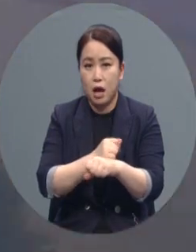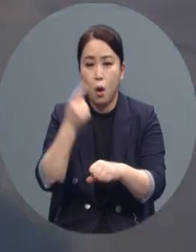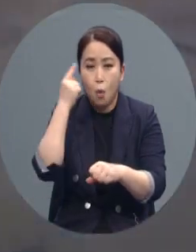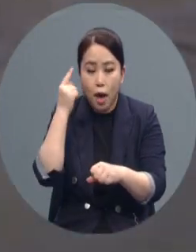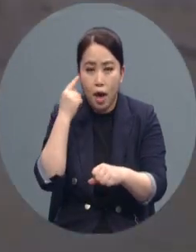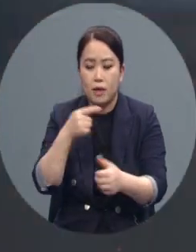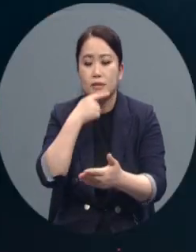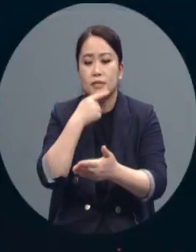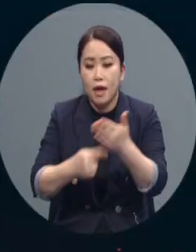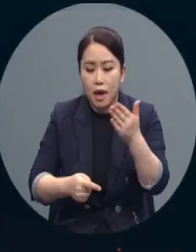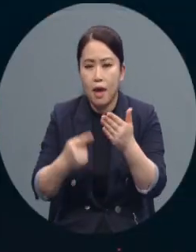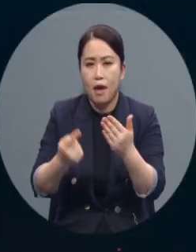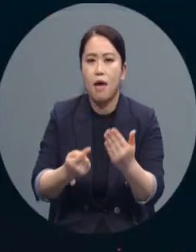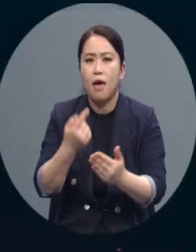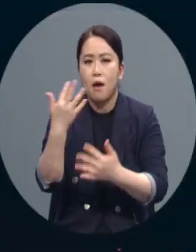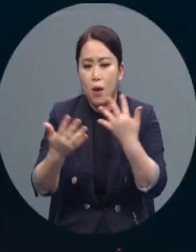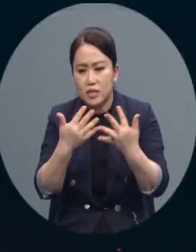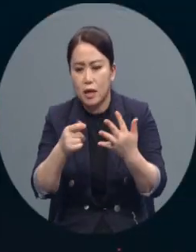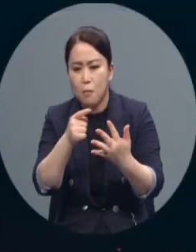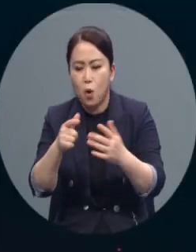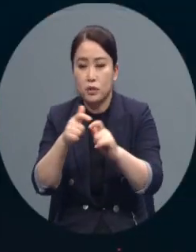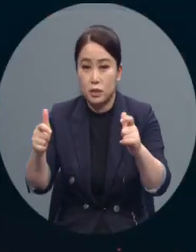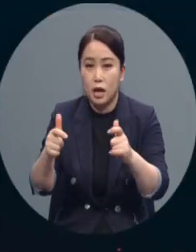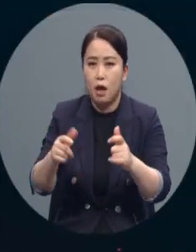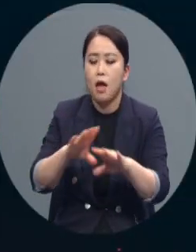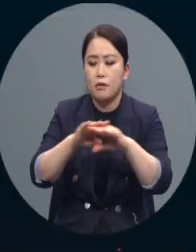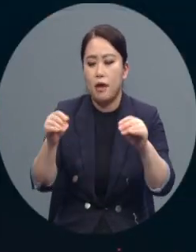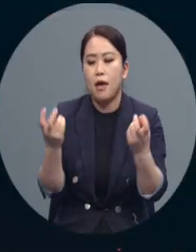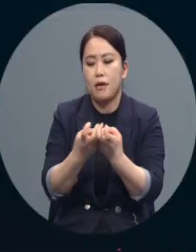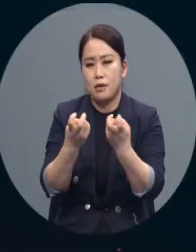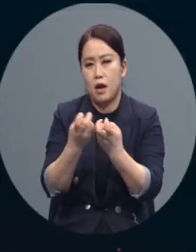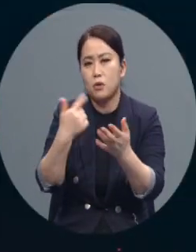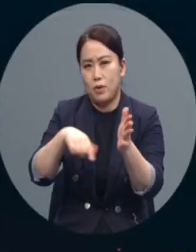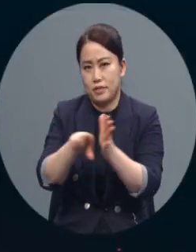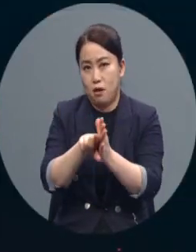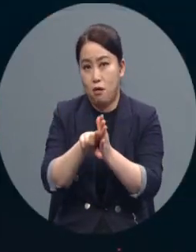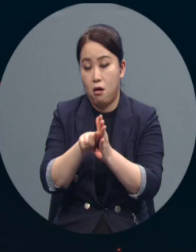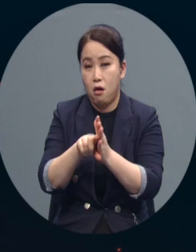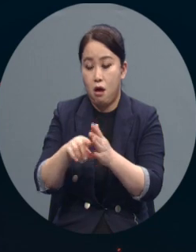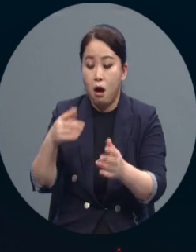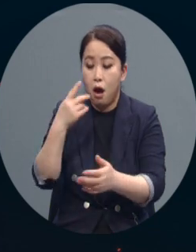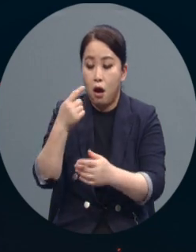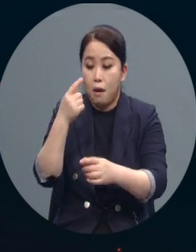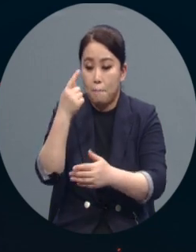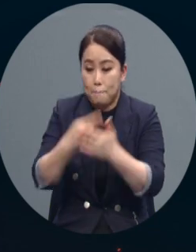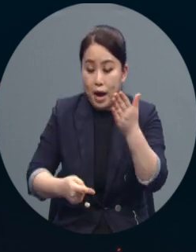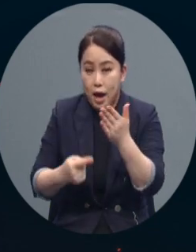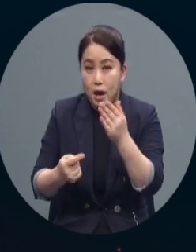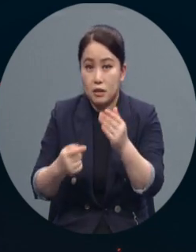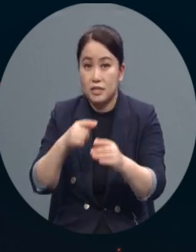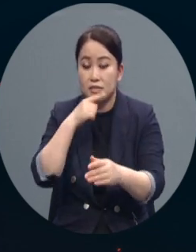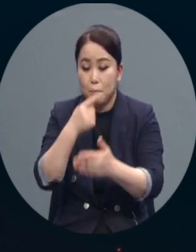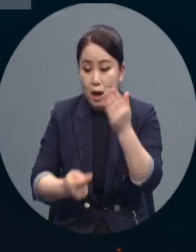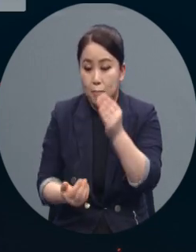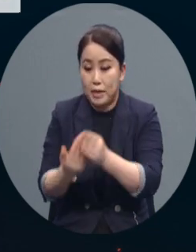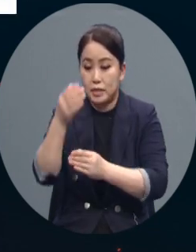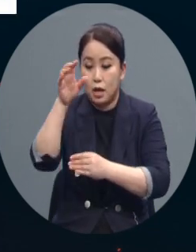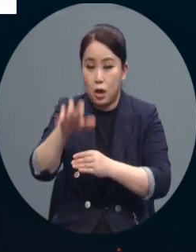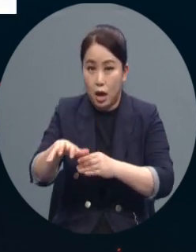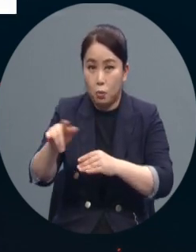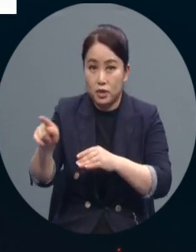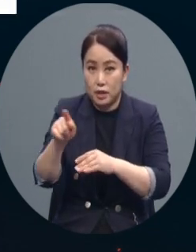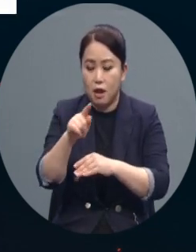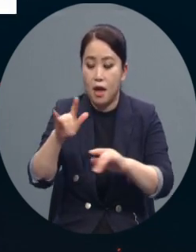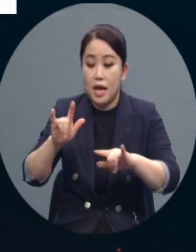위해서 미약 재 현장에서 촬영된 듄 영상을 이동관 제 차량을 거쳐 통합관제센터 로 보내